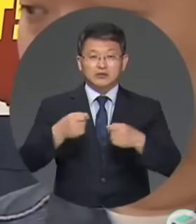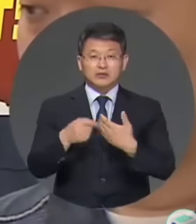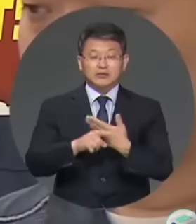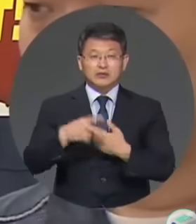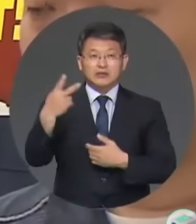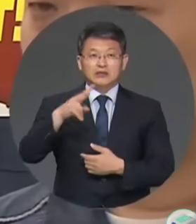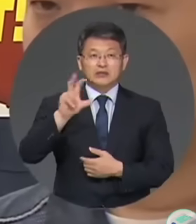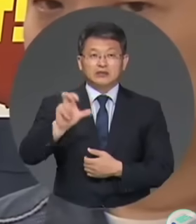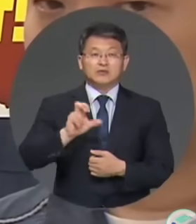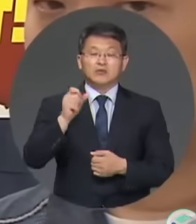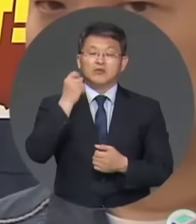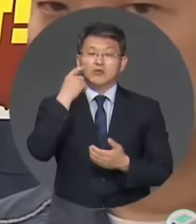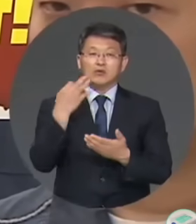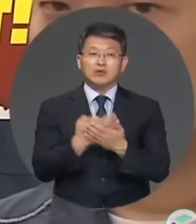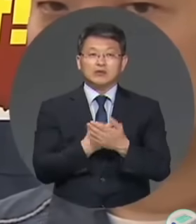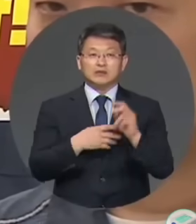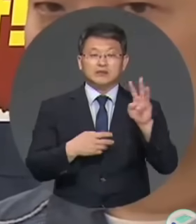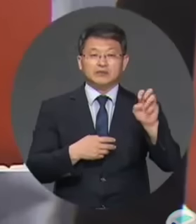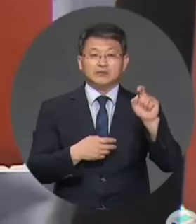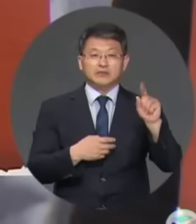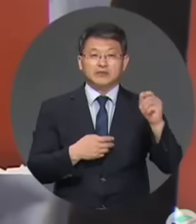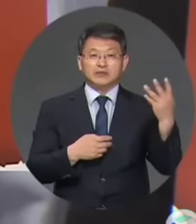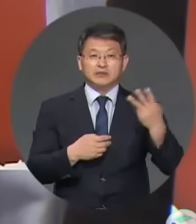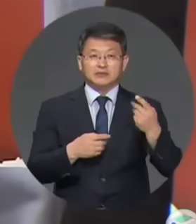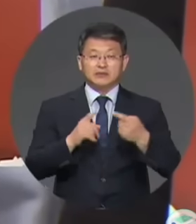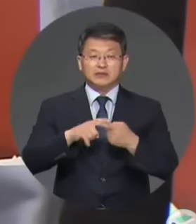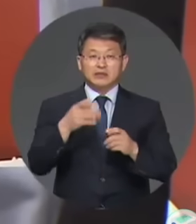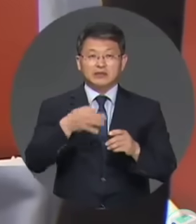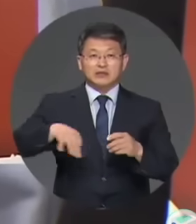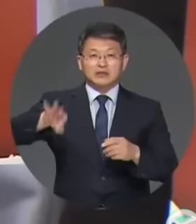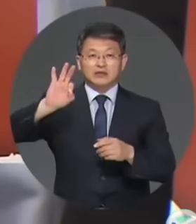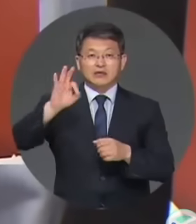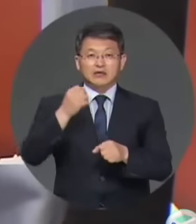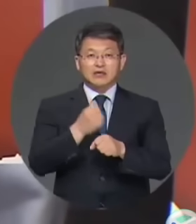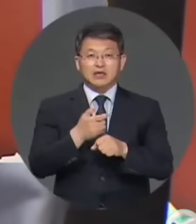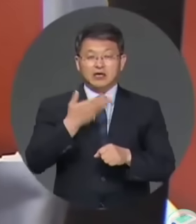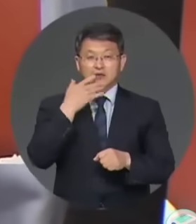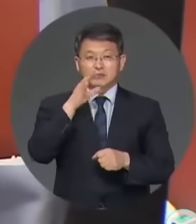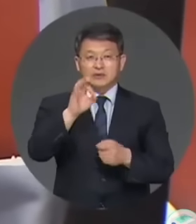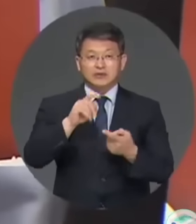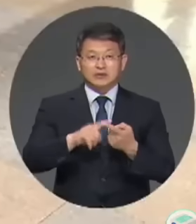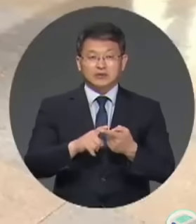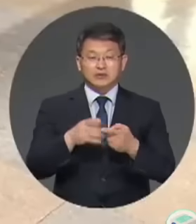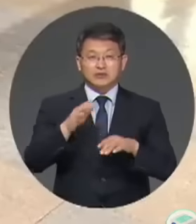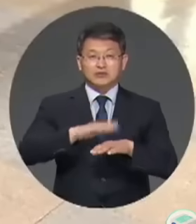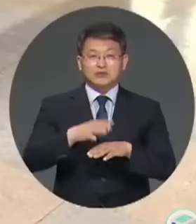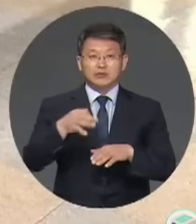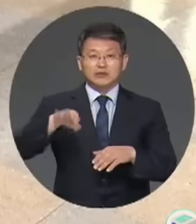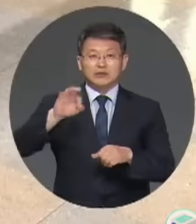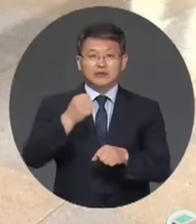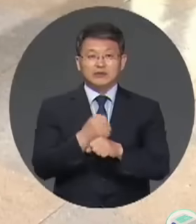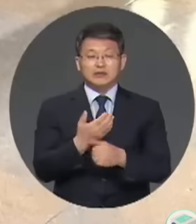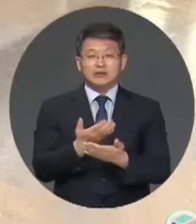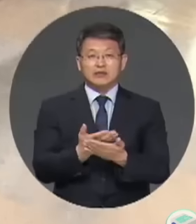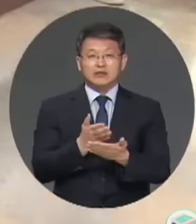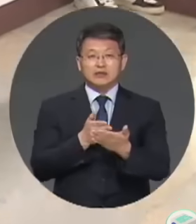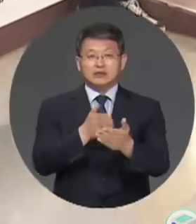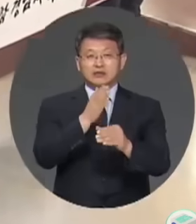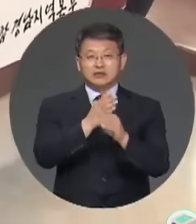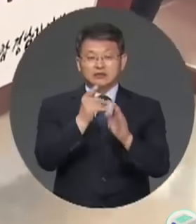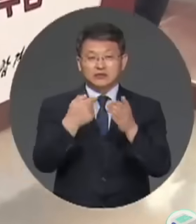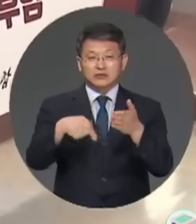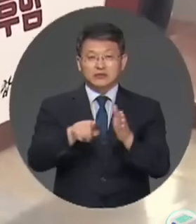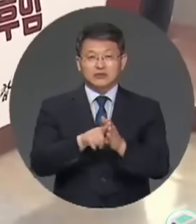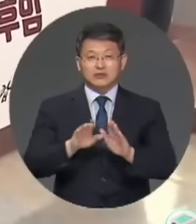2025년 공무원 임금 31만 3천 원 정액 인상과 급식비 등 수당 인상을 요구하고 있습니다. 이를